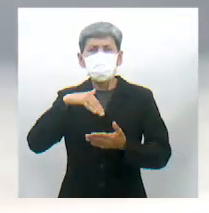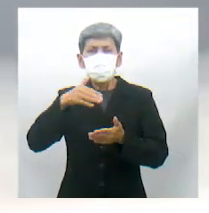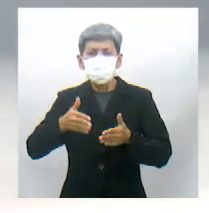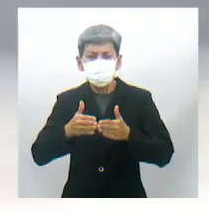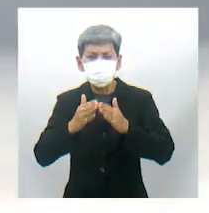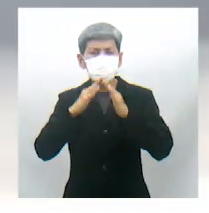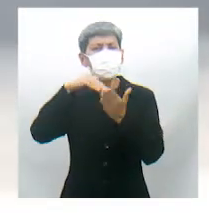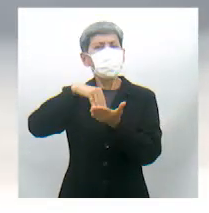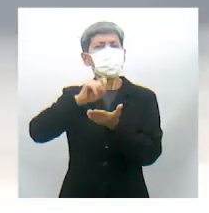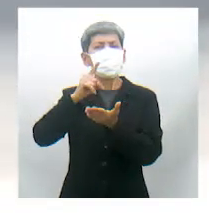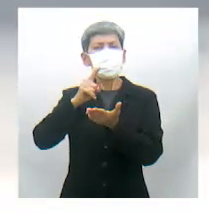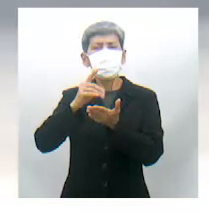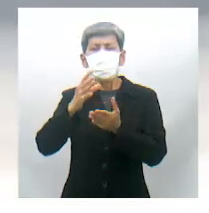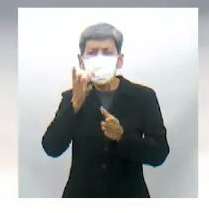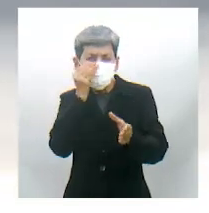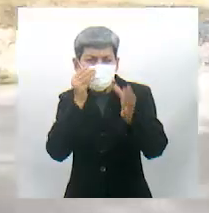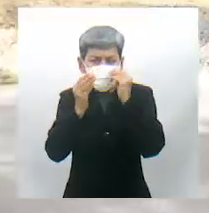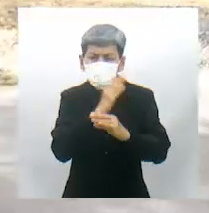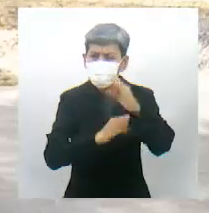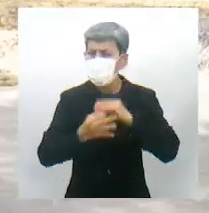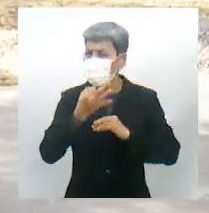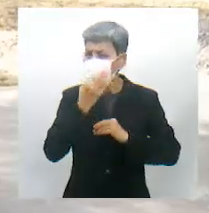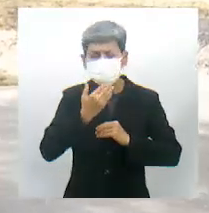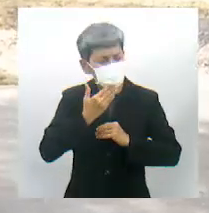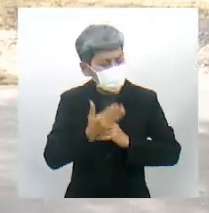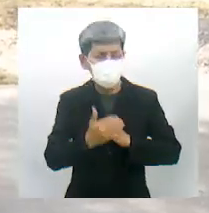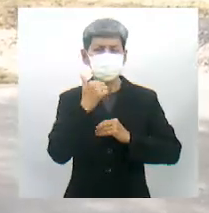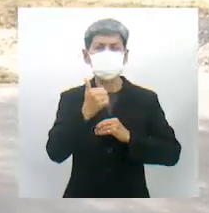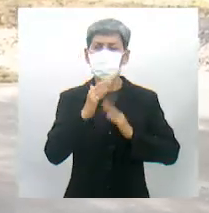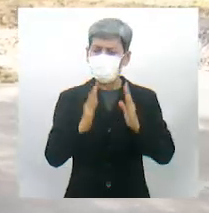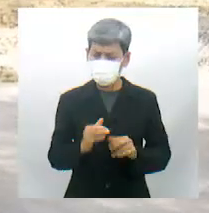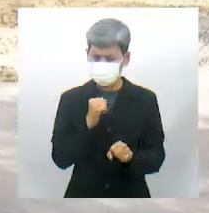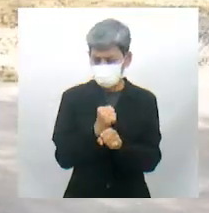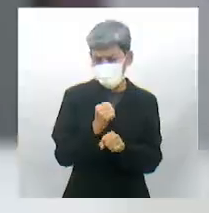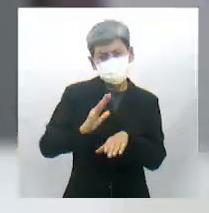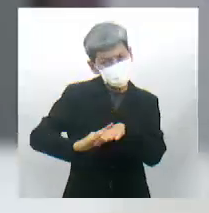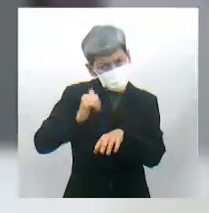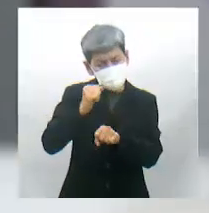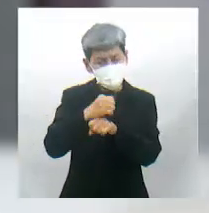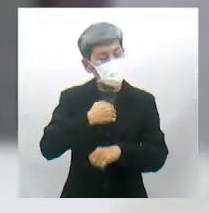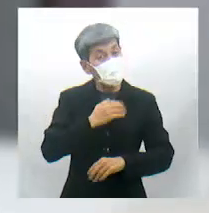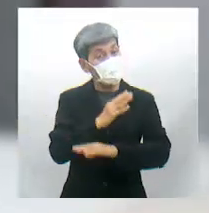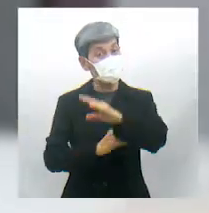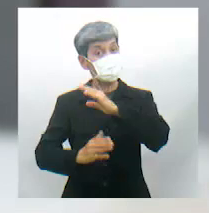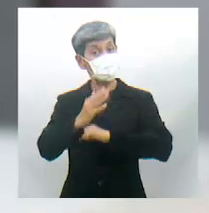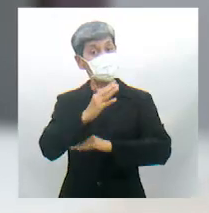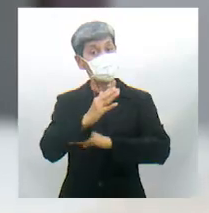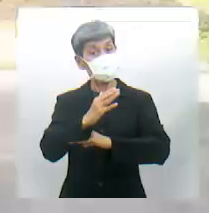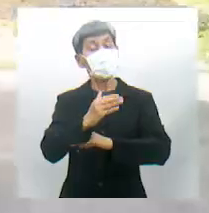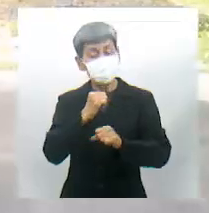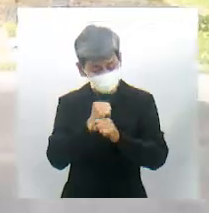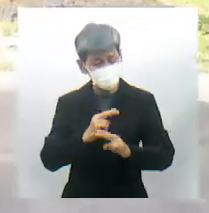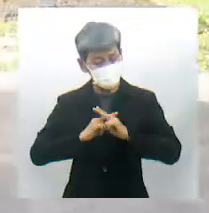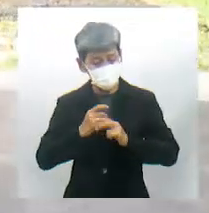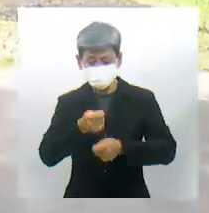นรู้ให้คนพิการมีอาชีพยั่งยืนด้วยเรียกว่าฟาร์มสามารถคนสามารถอย่างเงี้ยครับ ก็เห็นว่าคนพิการก็ปลูก